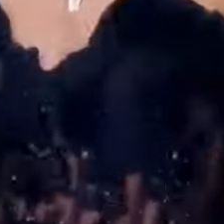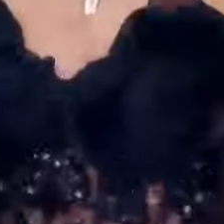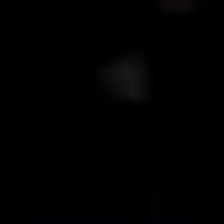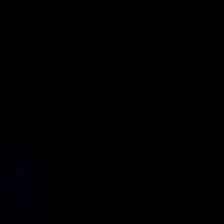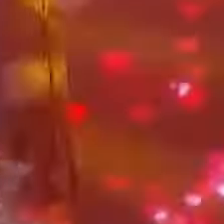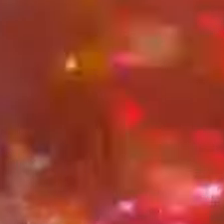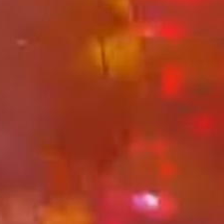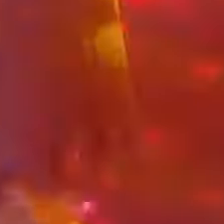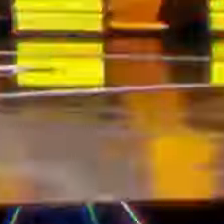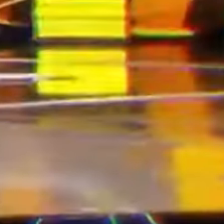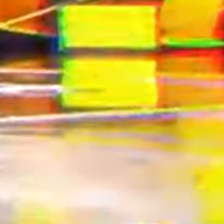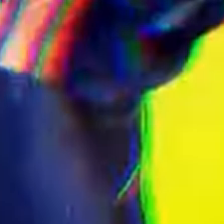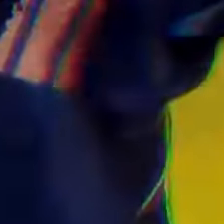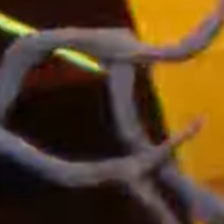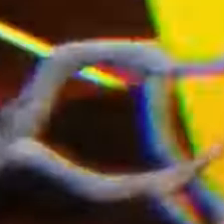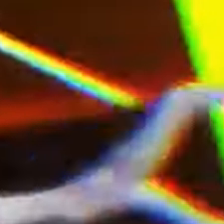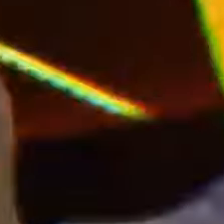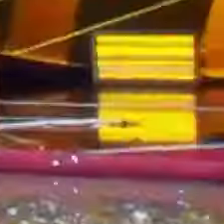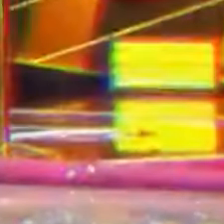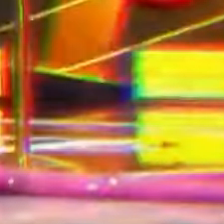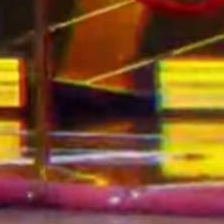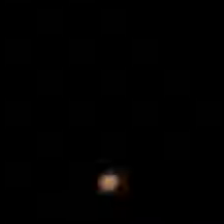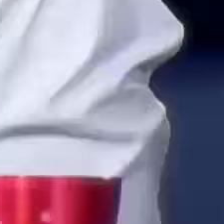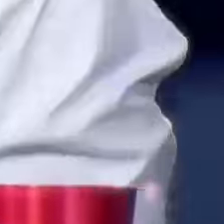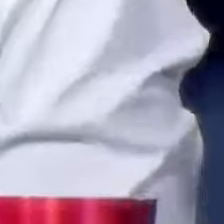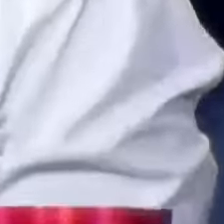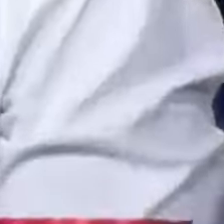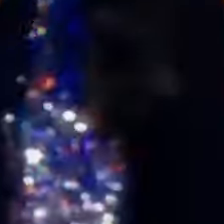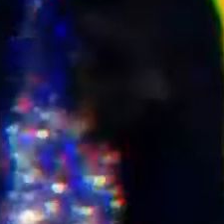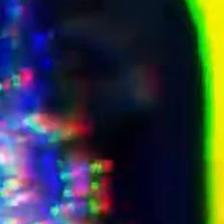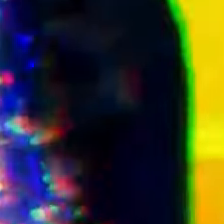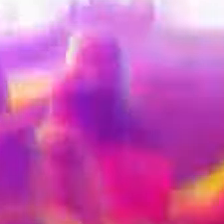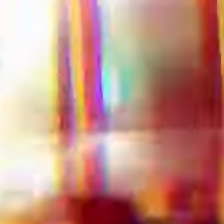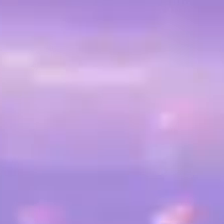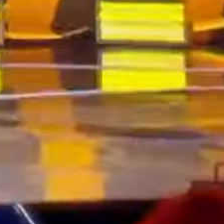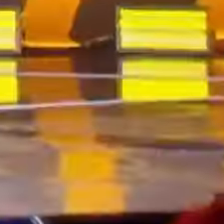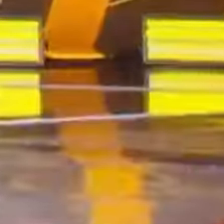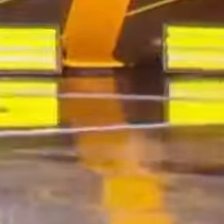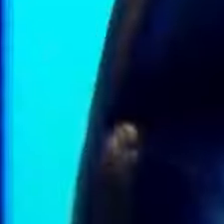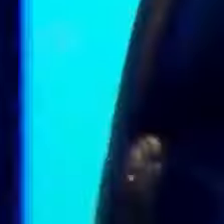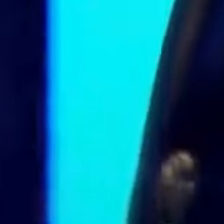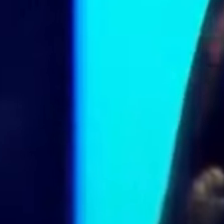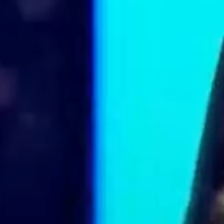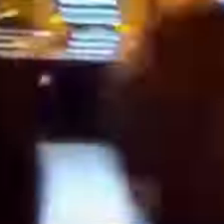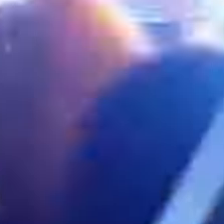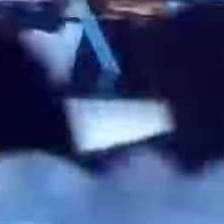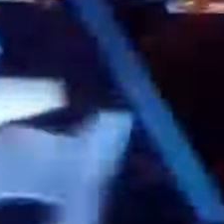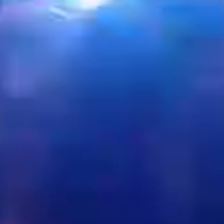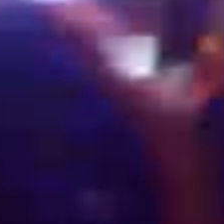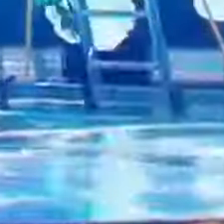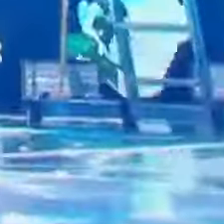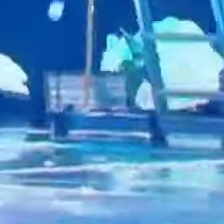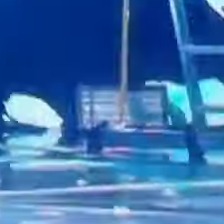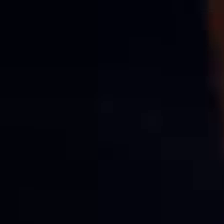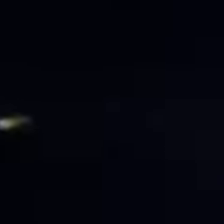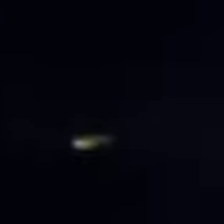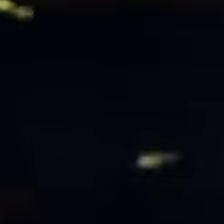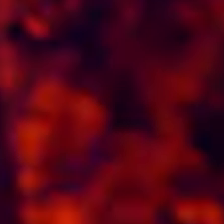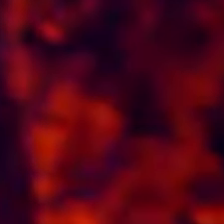დენი ვიძახე დამაბრუნეთ სცენაზე. ყველა ყველაზე მაგარი პროექტია. ყველა ისე არ ძალიან მომეტრებია ჩემი გული. დღეს ჩემთვის ერთ-ერთი